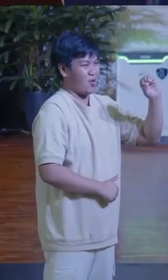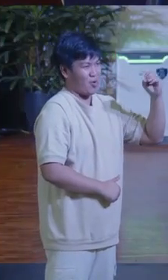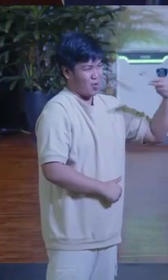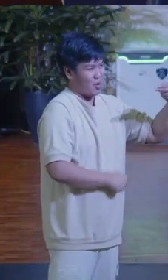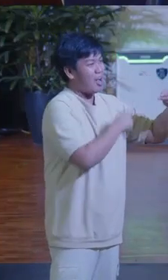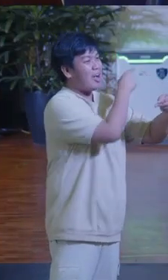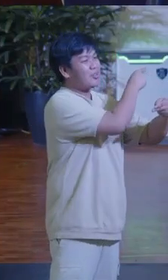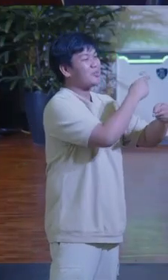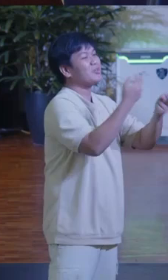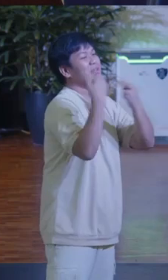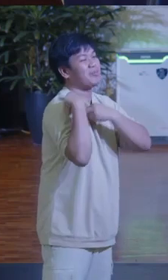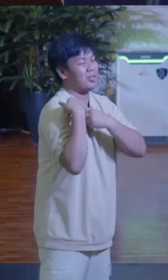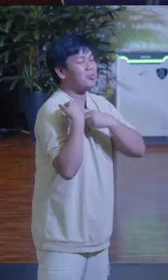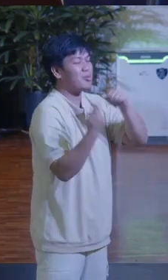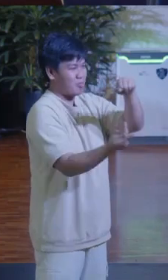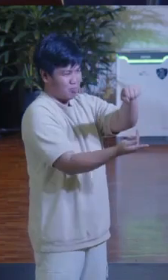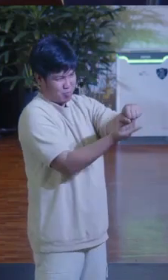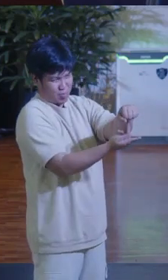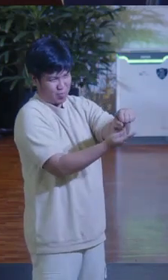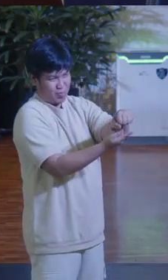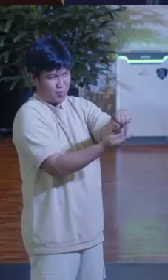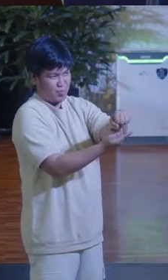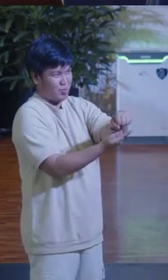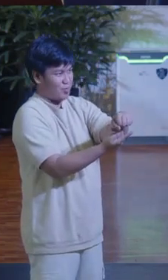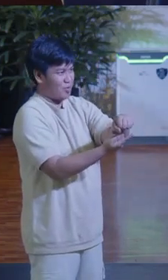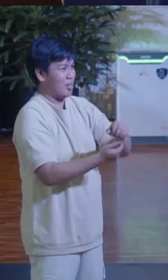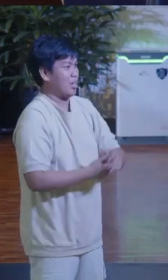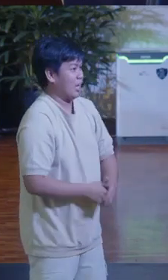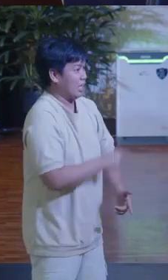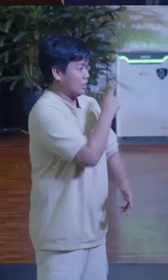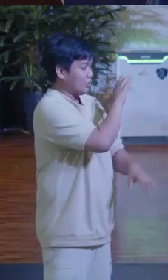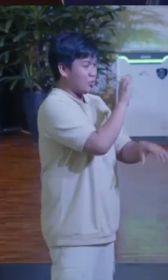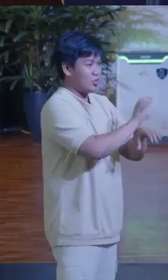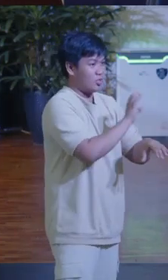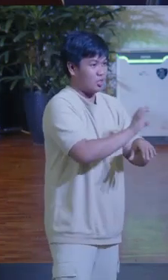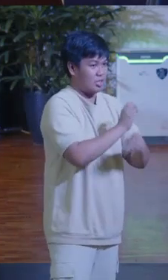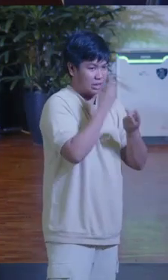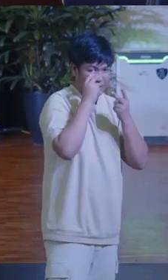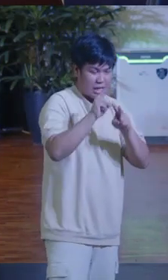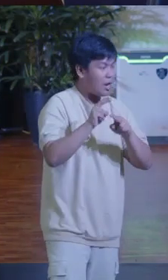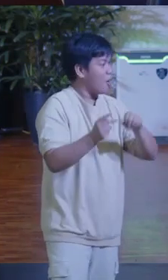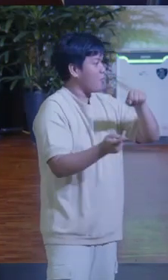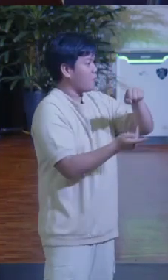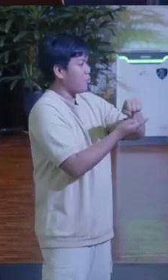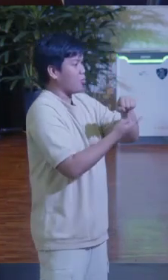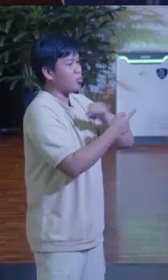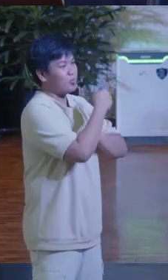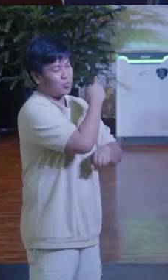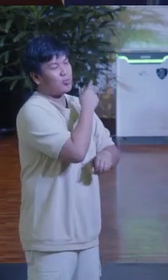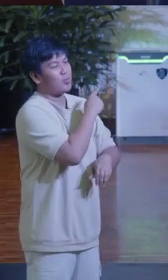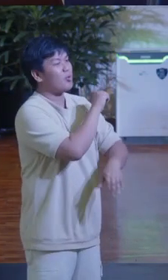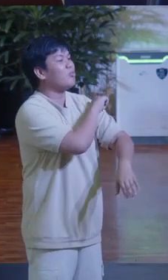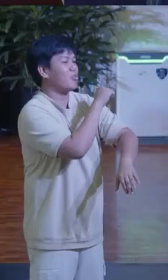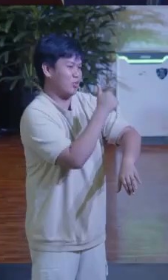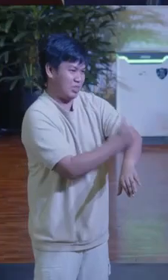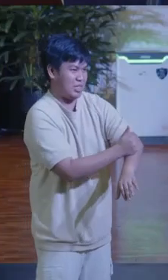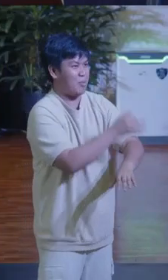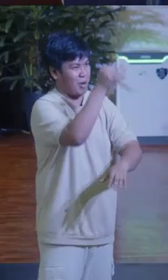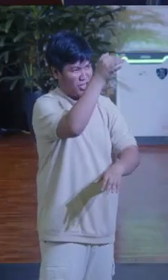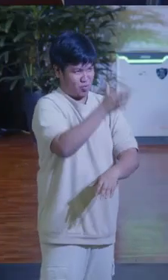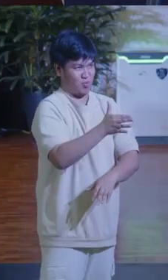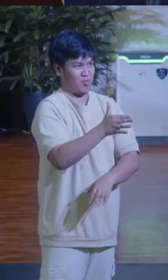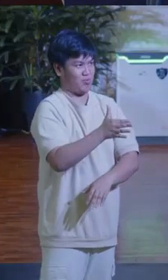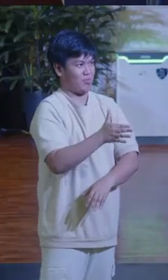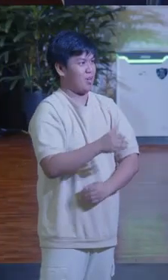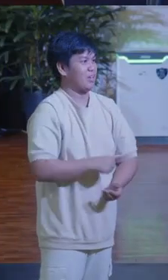church na ito. Siya ang kinikilalang apostol na tagahatid ng mabuting balita ng kaligtasan. Sabi